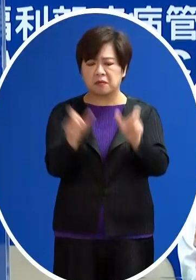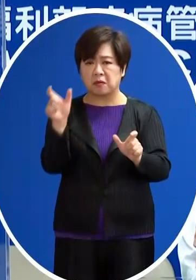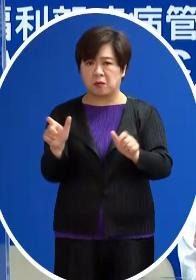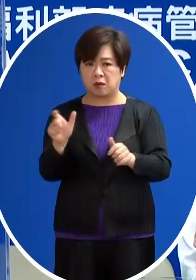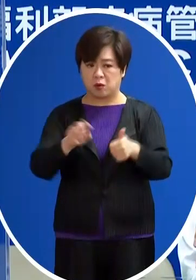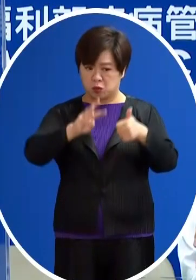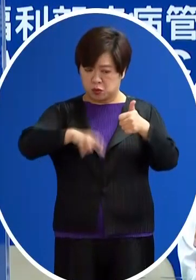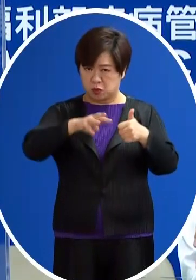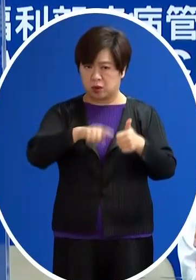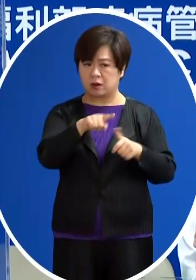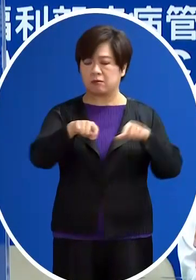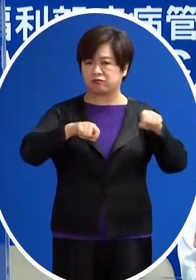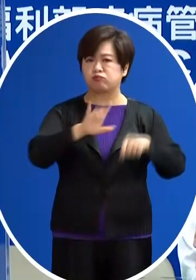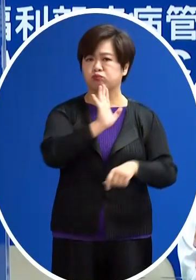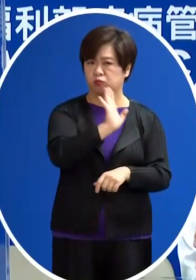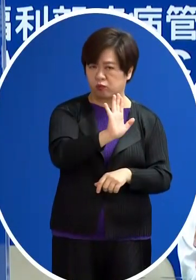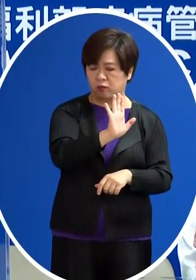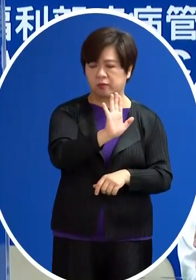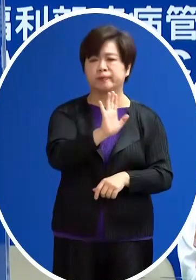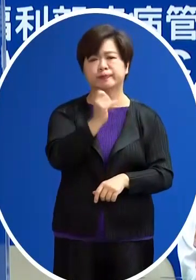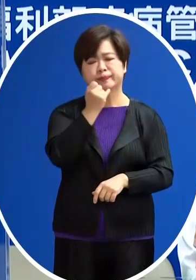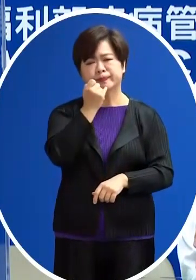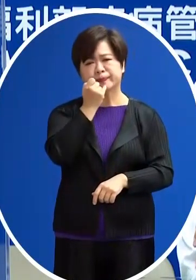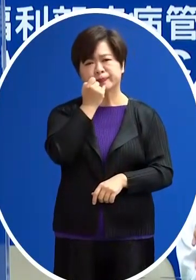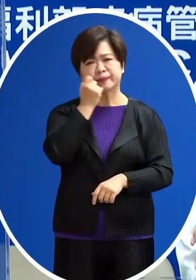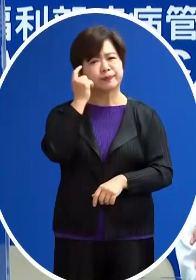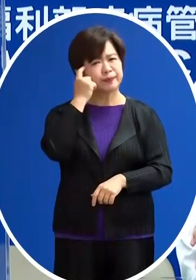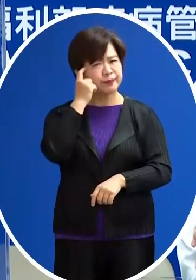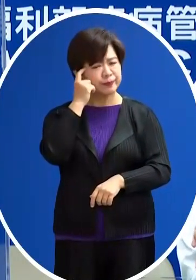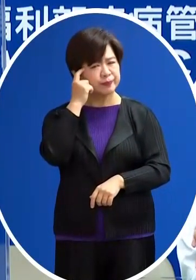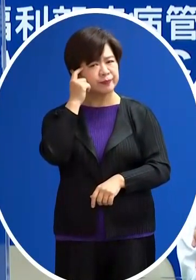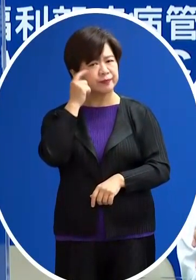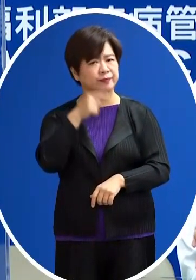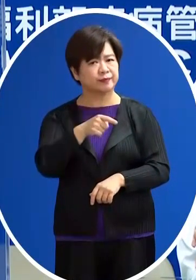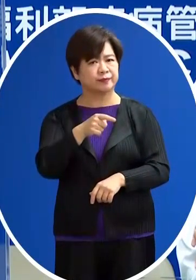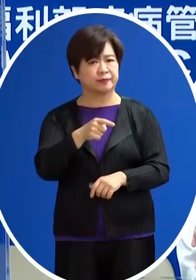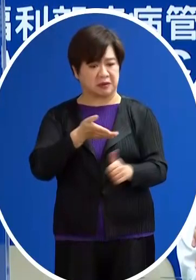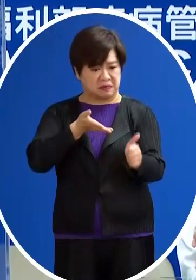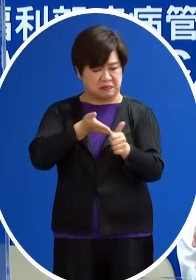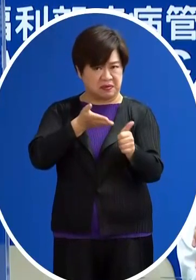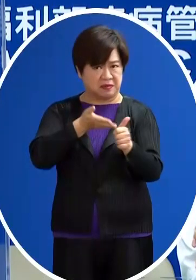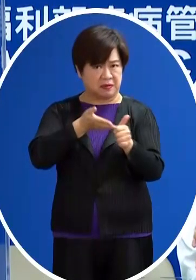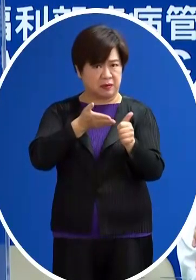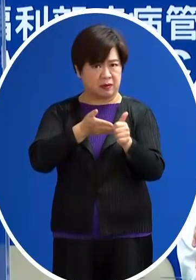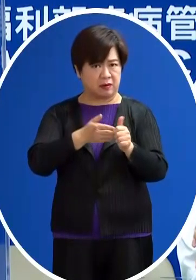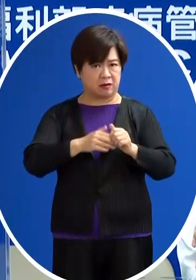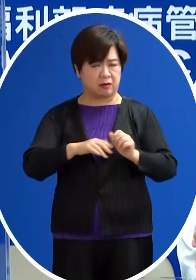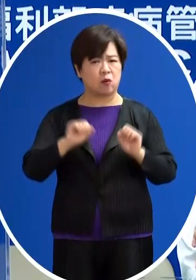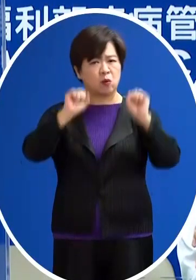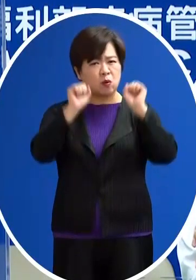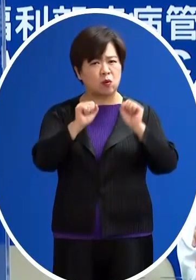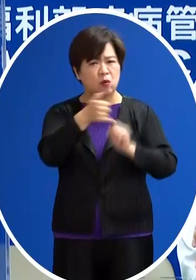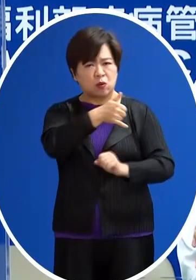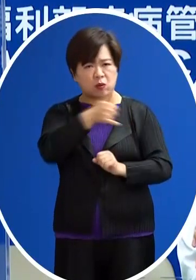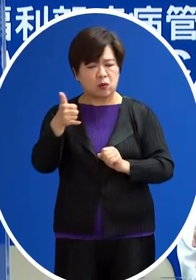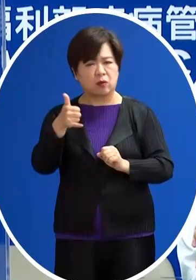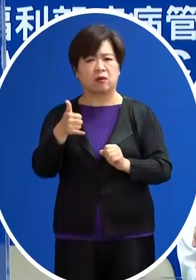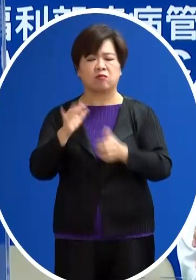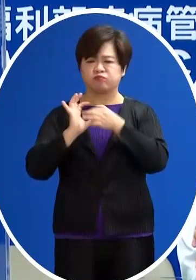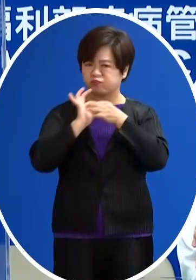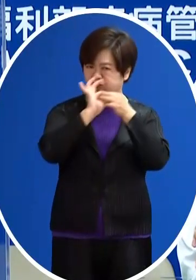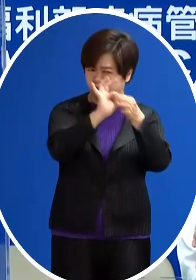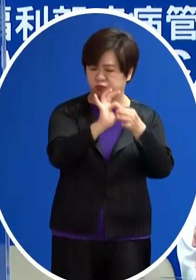整的计划，那我们可以认为说能，尤其是我们这个相关要培训的选手的计划，应该要尽速去进